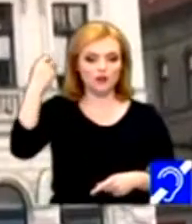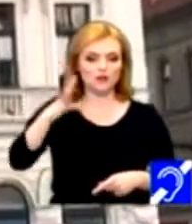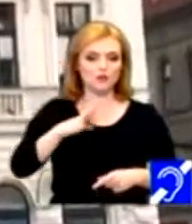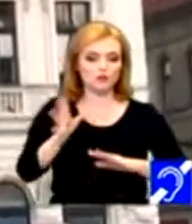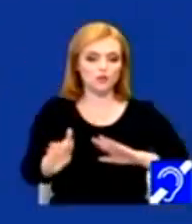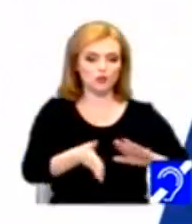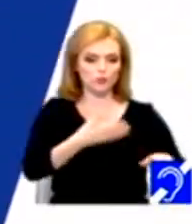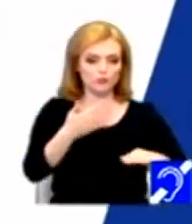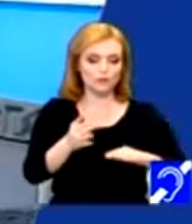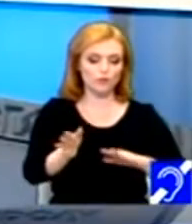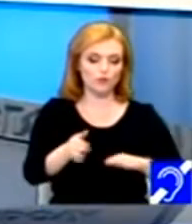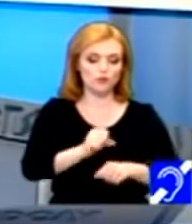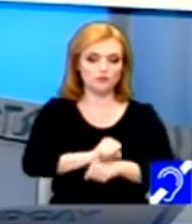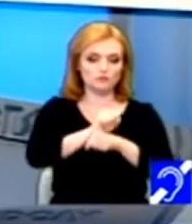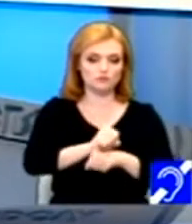Anticomunistă din România.